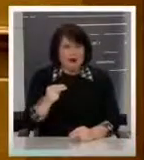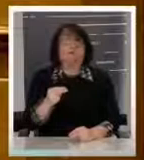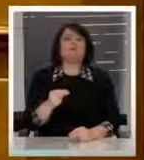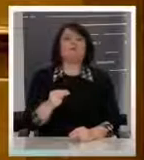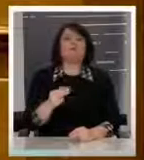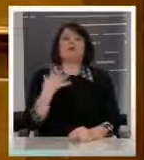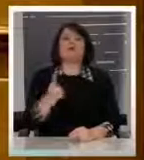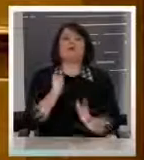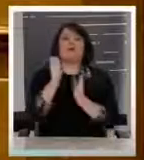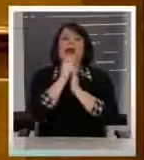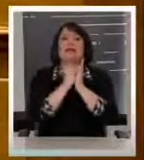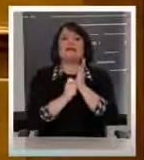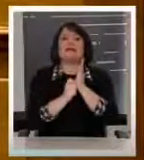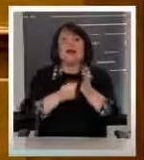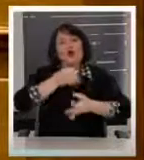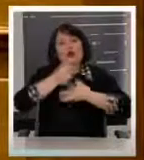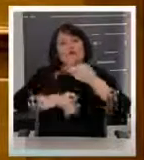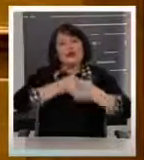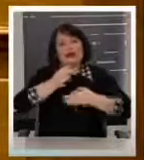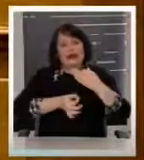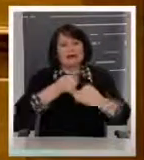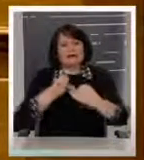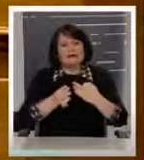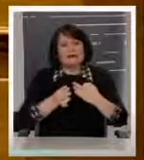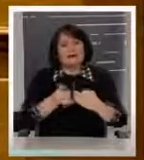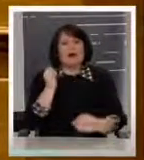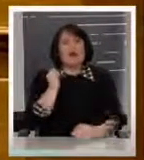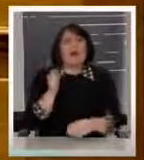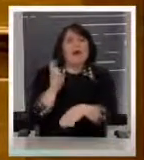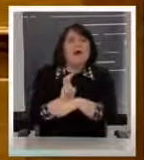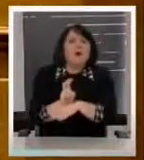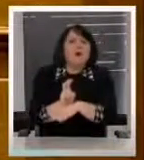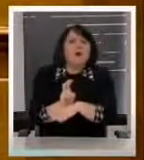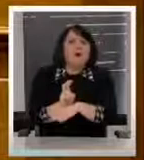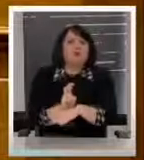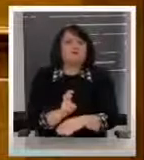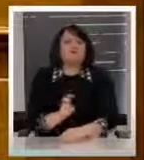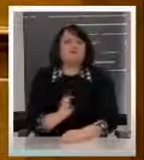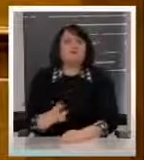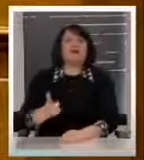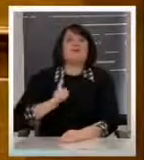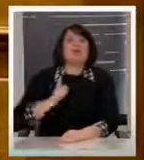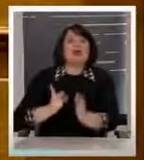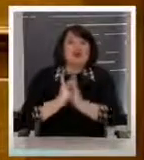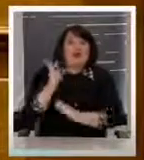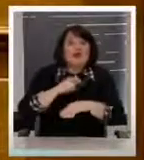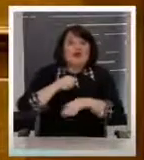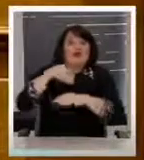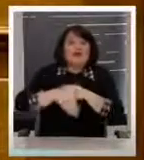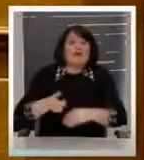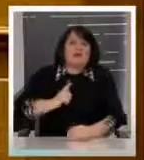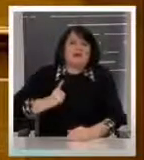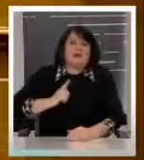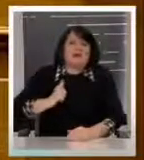Υπήρχε μια λίστα ομιλητών η οποία δεν είχε εξαντληθεί και περιμέναμε μέχρι το 10η βραδινή ώστε